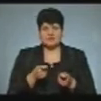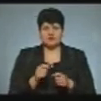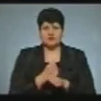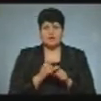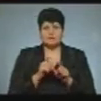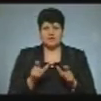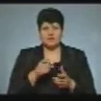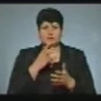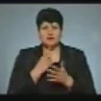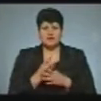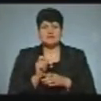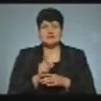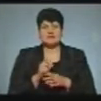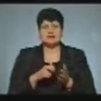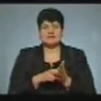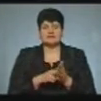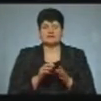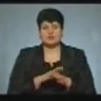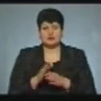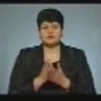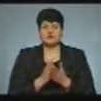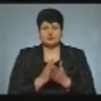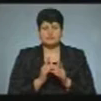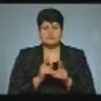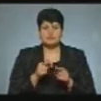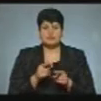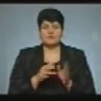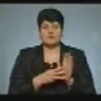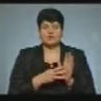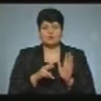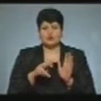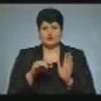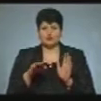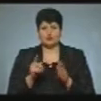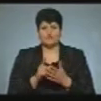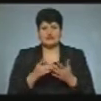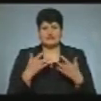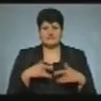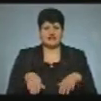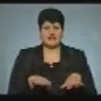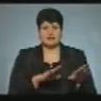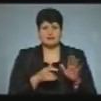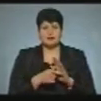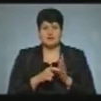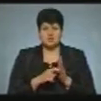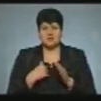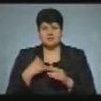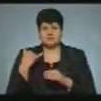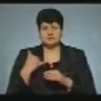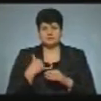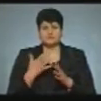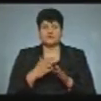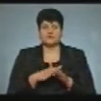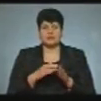Жируха показує нам заказний лист виконавчої служби, згідно з яким 8 лютого вони повинні звільнити приміщення. Нас повідомлена виконавча